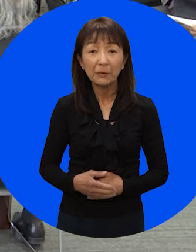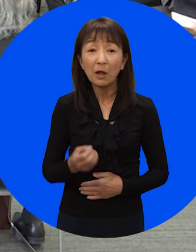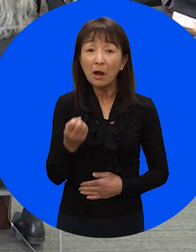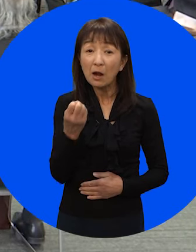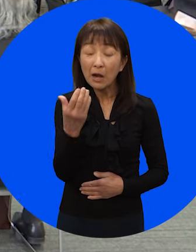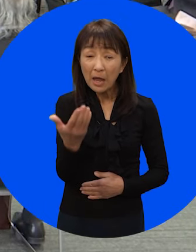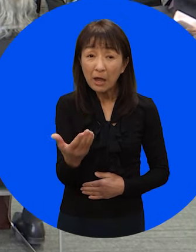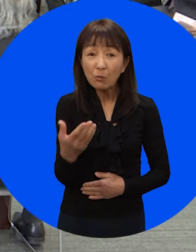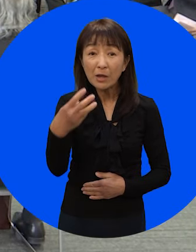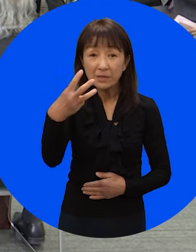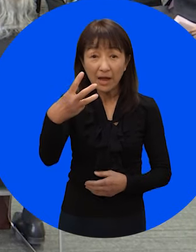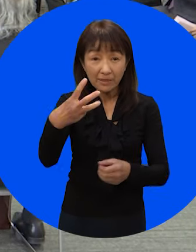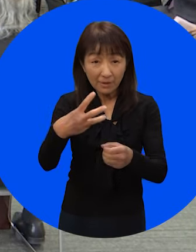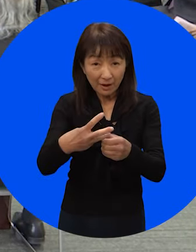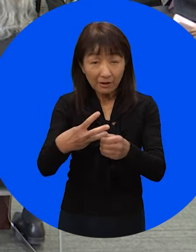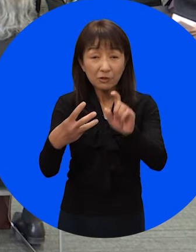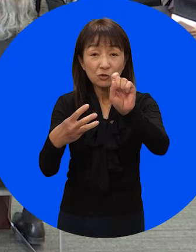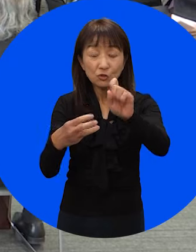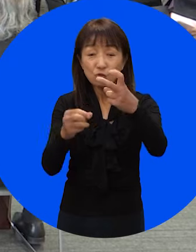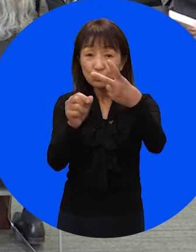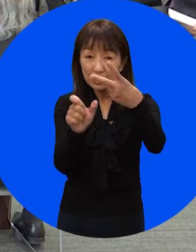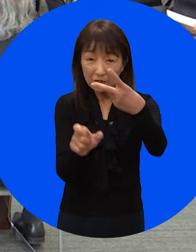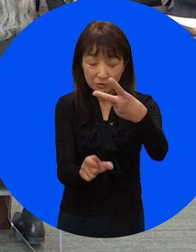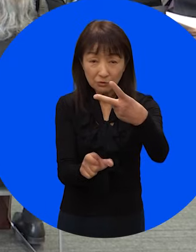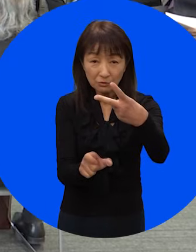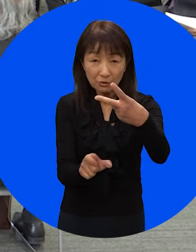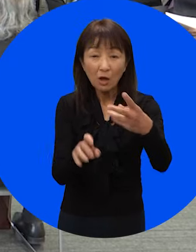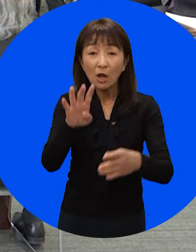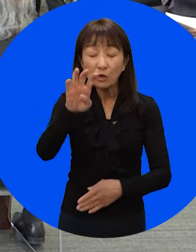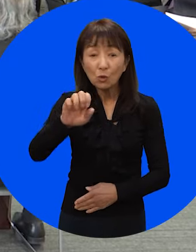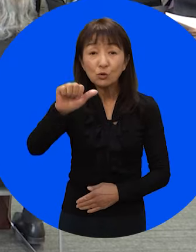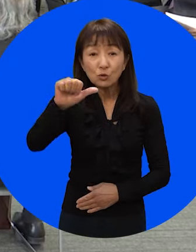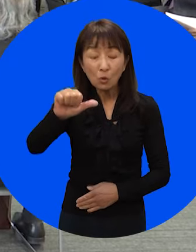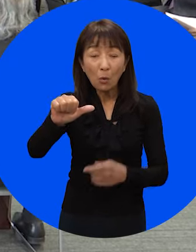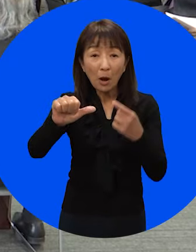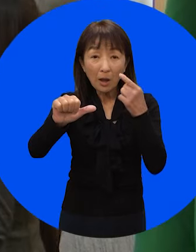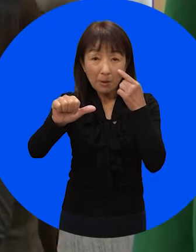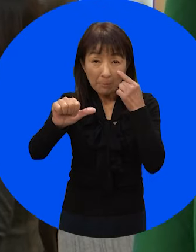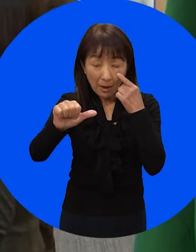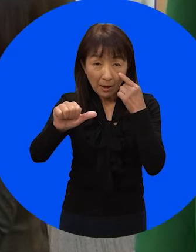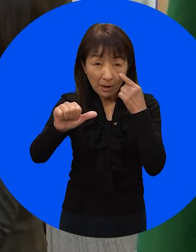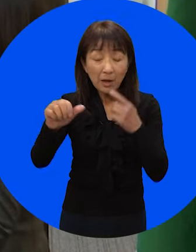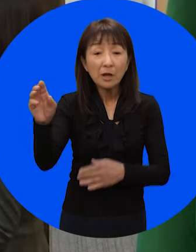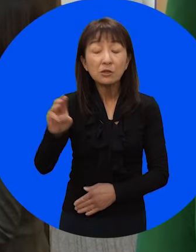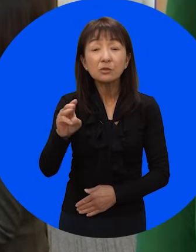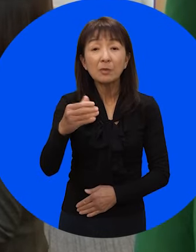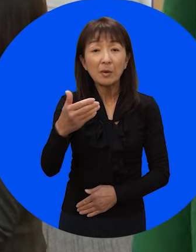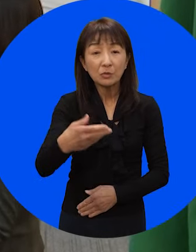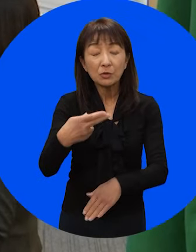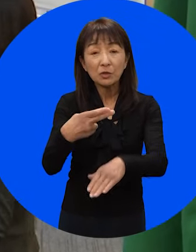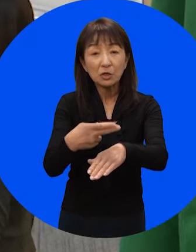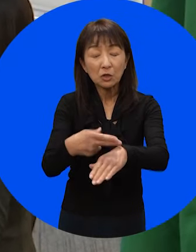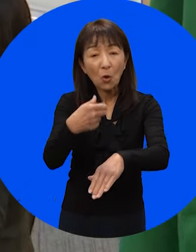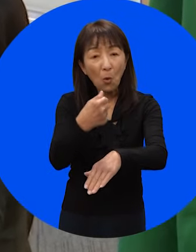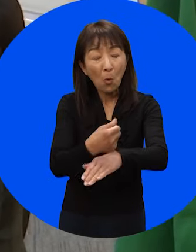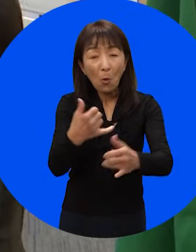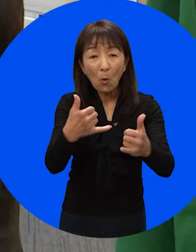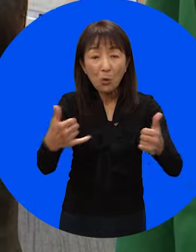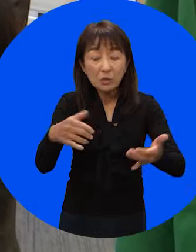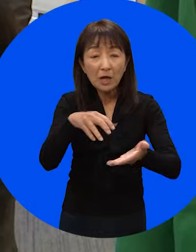令和3年12月、45回目となる杉並区技能功労者表彰式が行われました